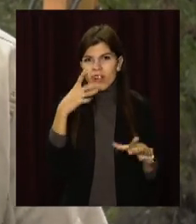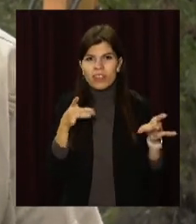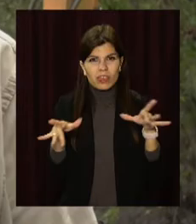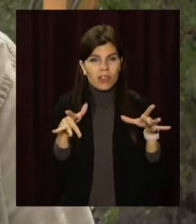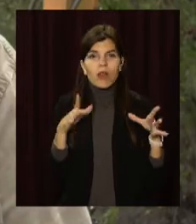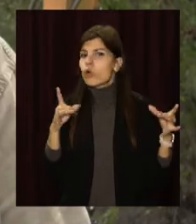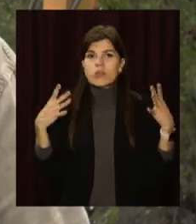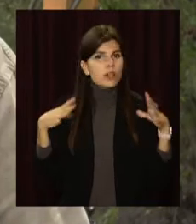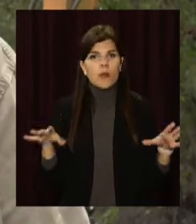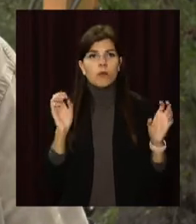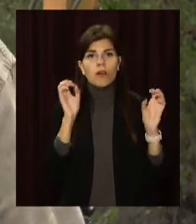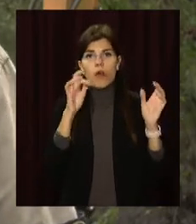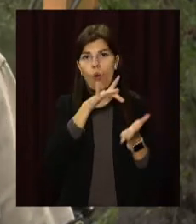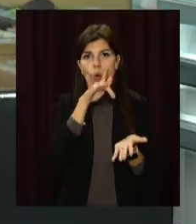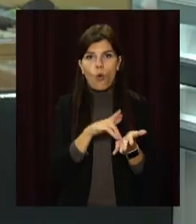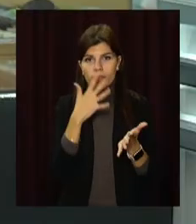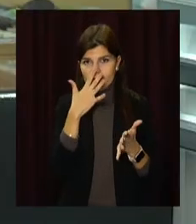не загрязнять город.